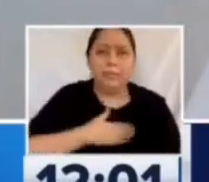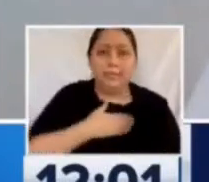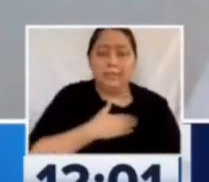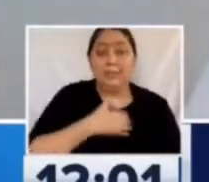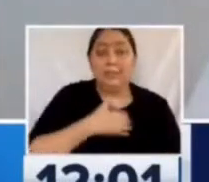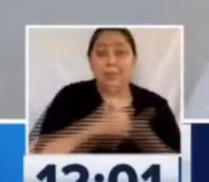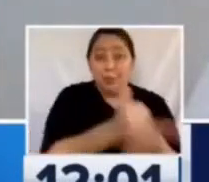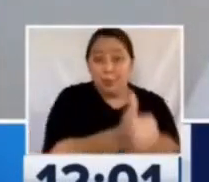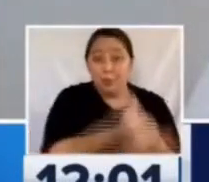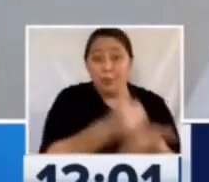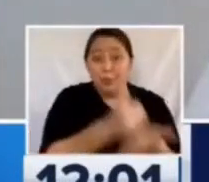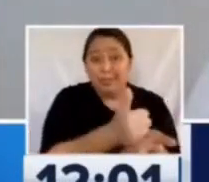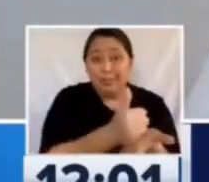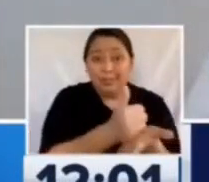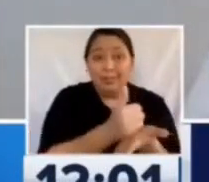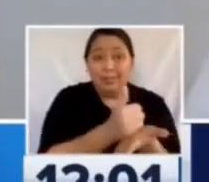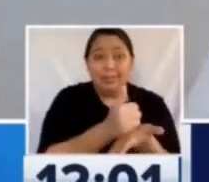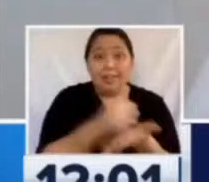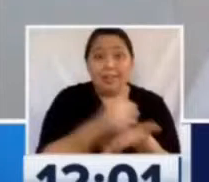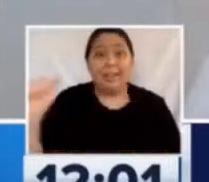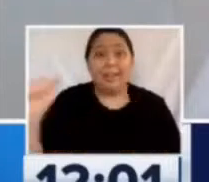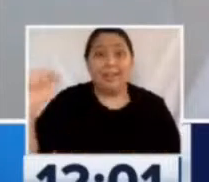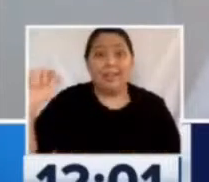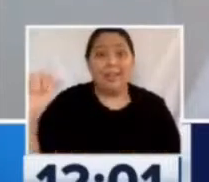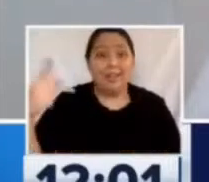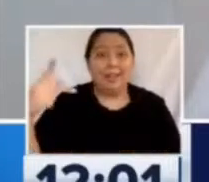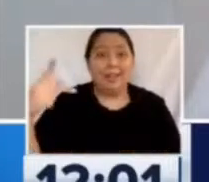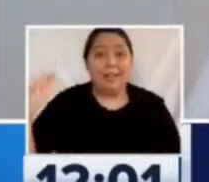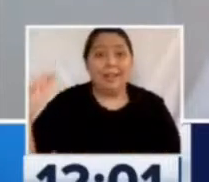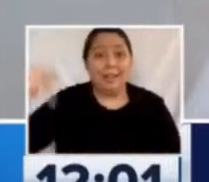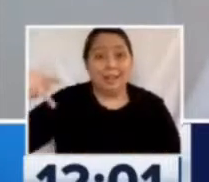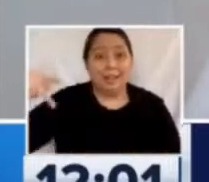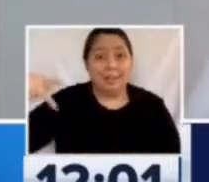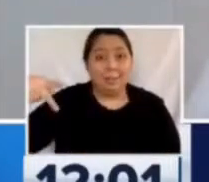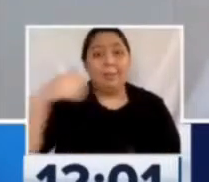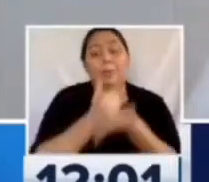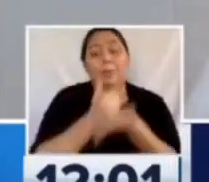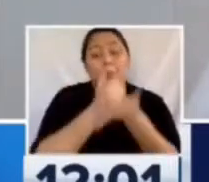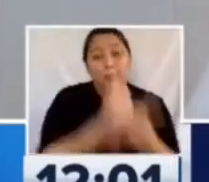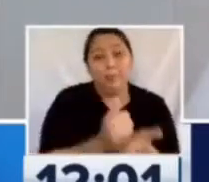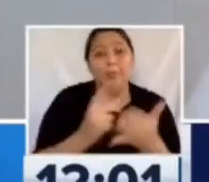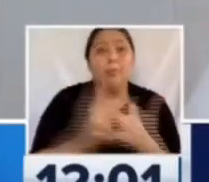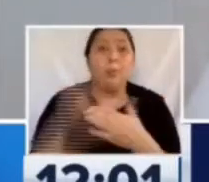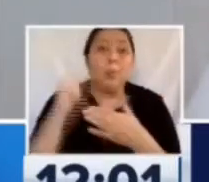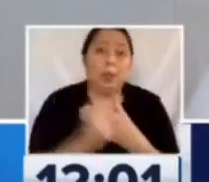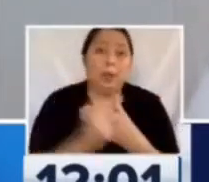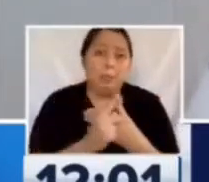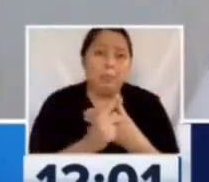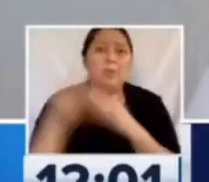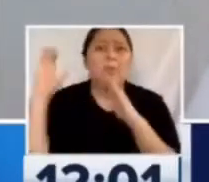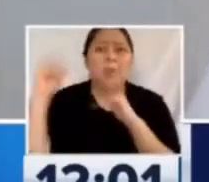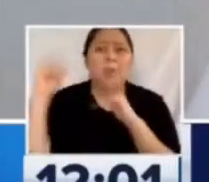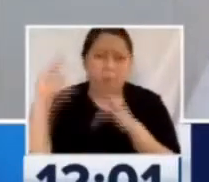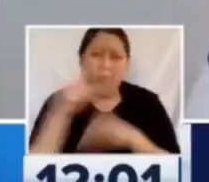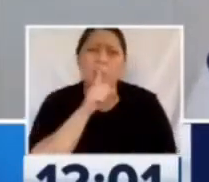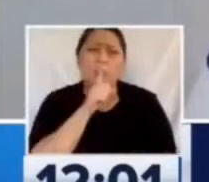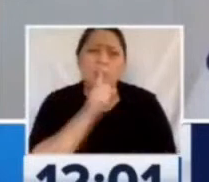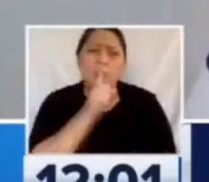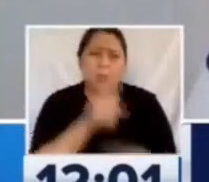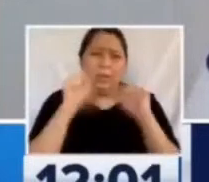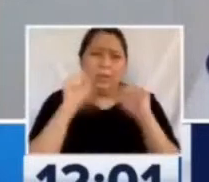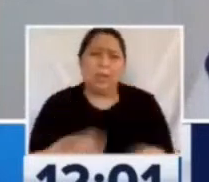work, no pay. Dahil hindi po madali sa amin, pang-apat po kami ang France na sa